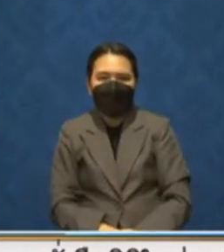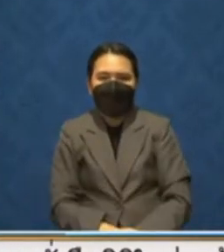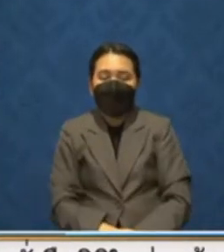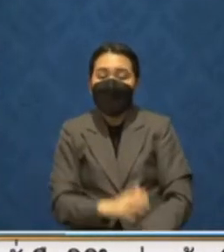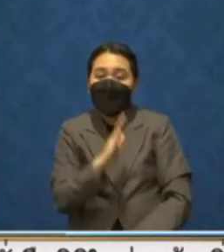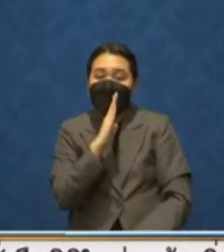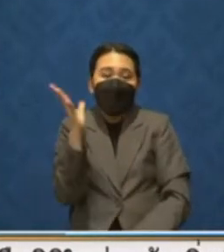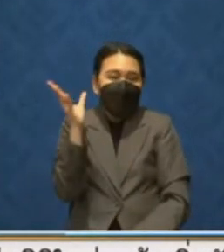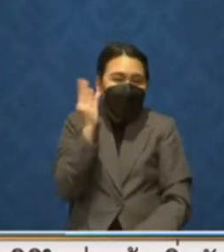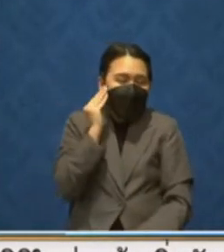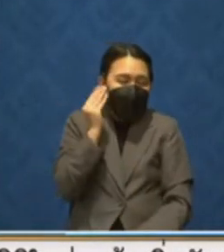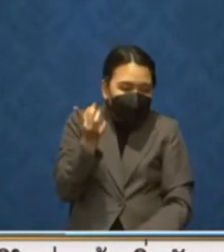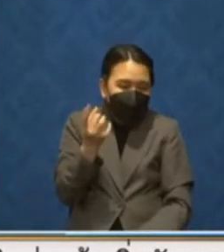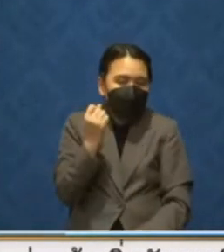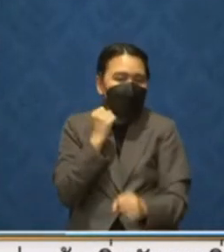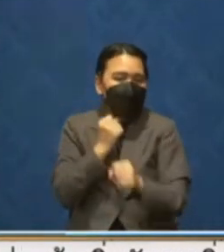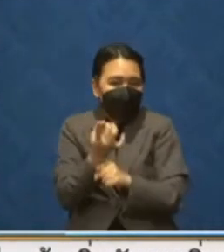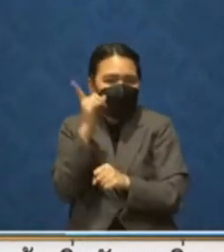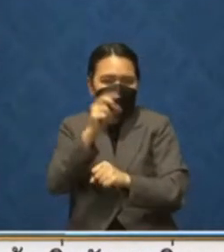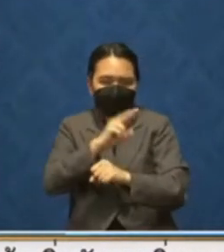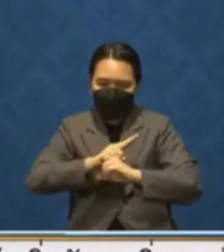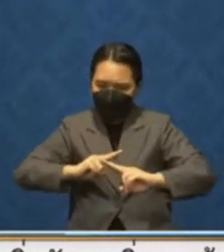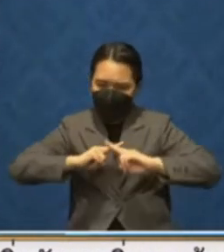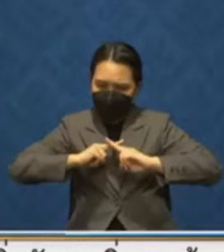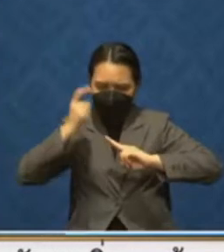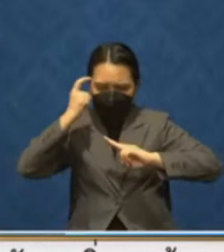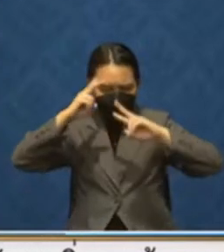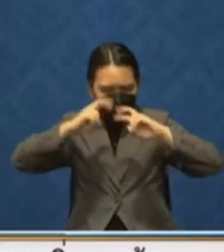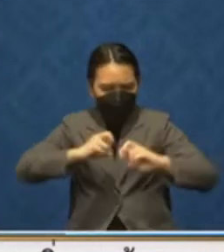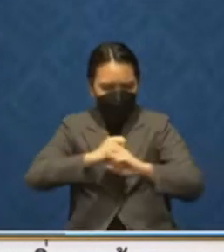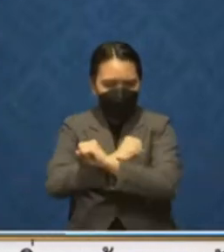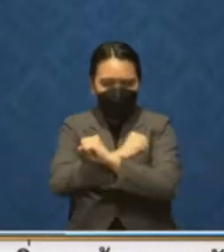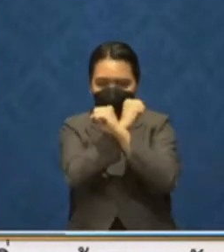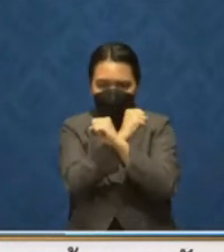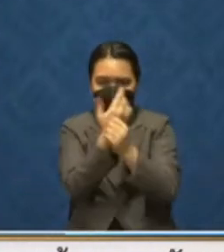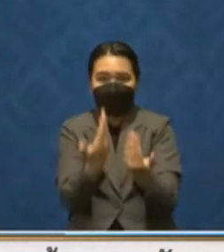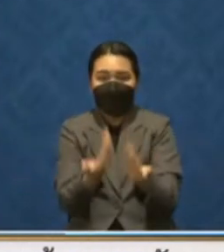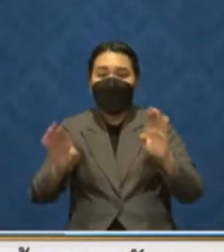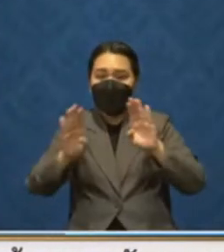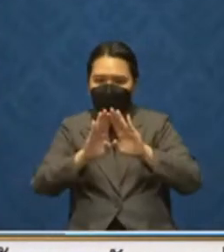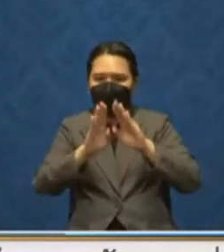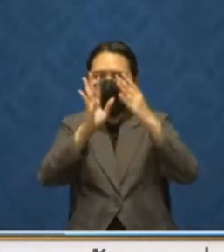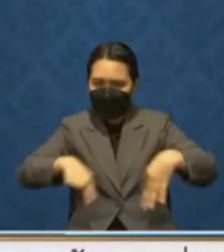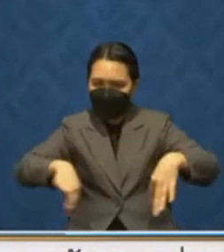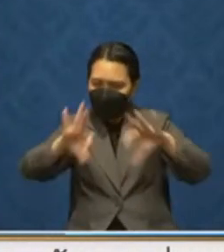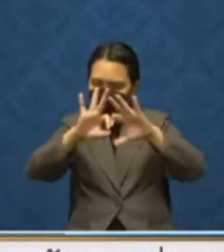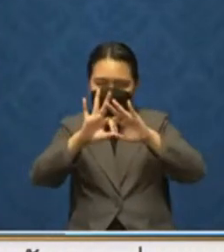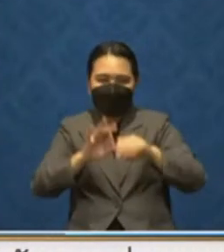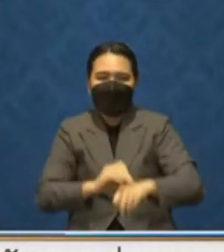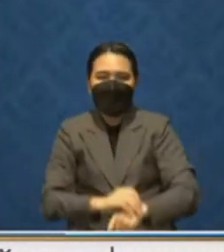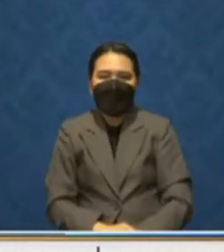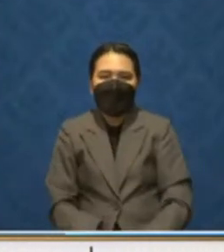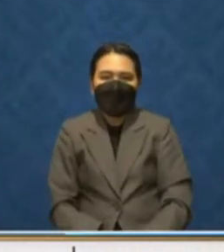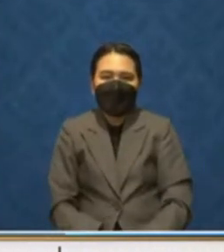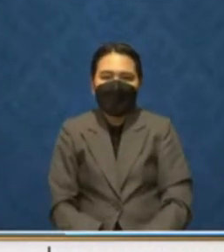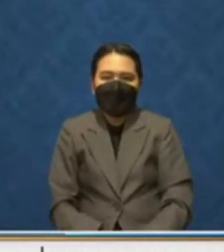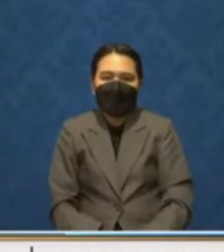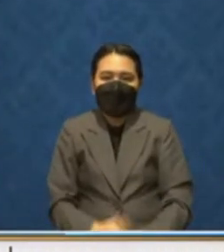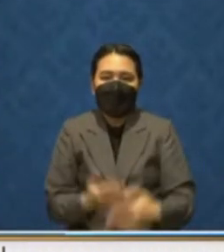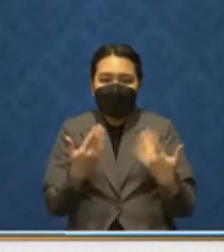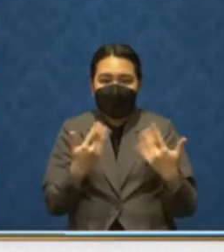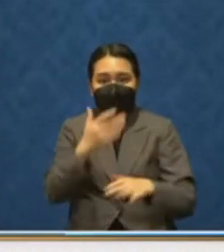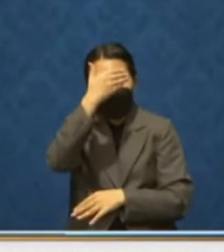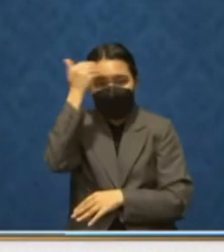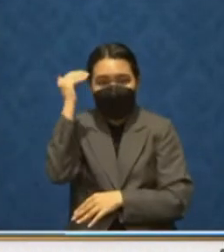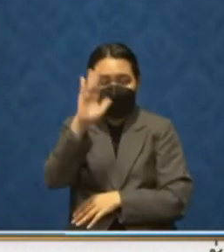ก็คิดดีดีมีภูมิต้านทานมีภูมิคุ้มกันตัวเองด้วยครอบครัวนะครับแต่บ้านเขาปวดสำคัญที่สุดเพราะนั้นจะหรือว่าในช่วง